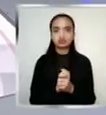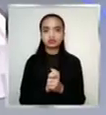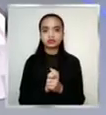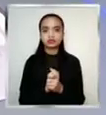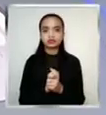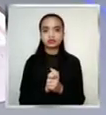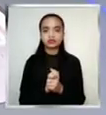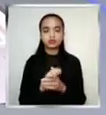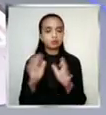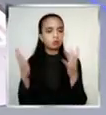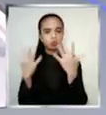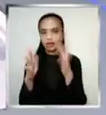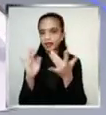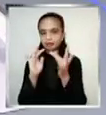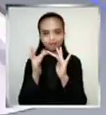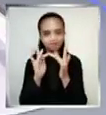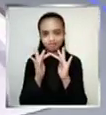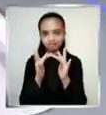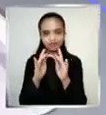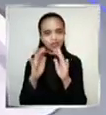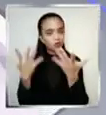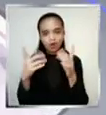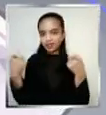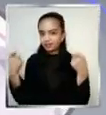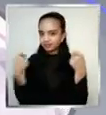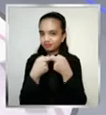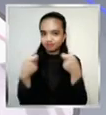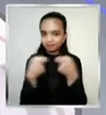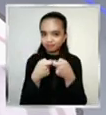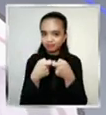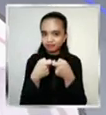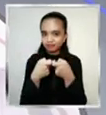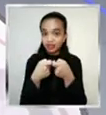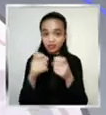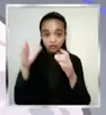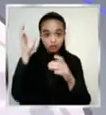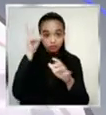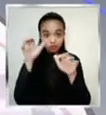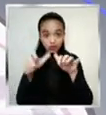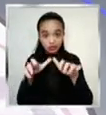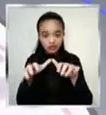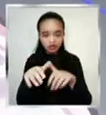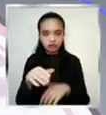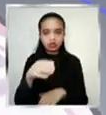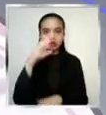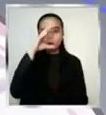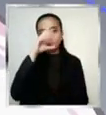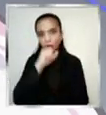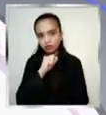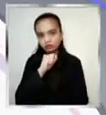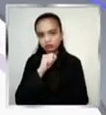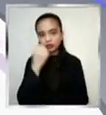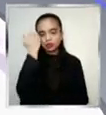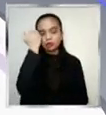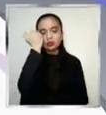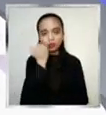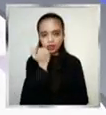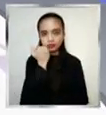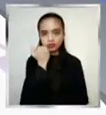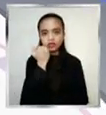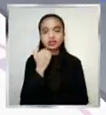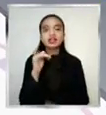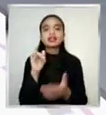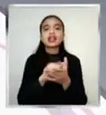Walang internet, walang kuryente. At ang mga computer, luma na nga, kulang pa. Yan